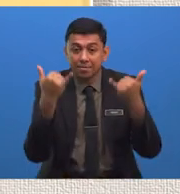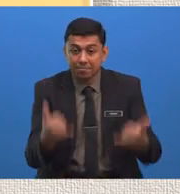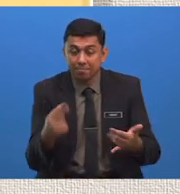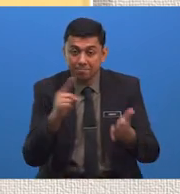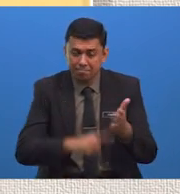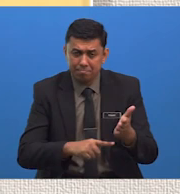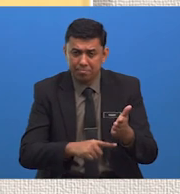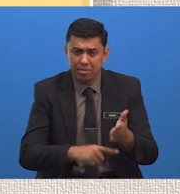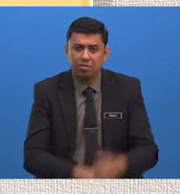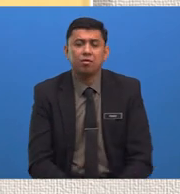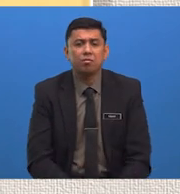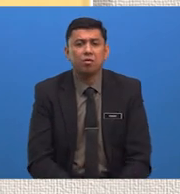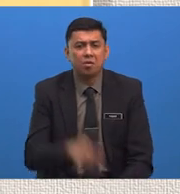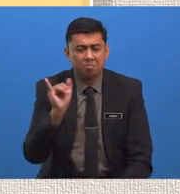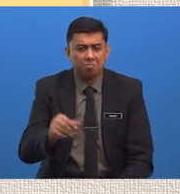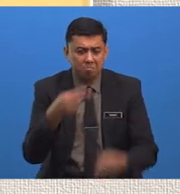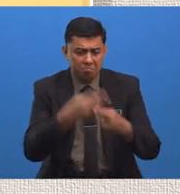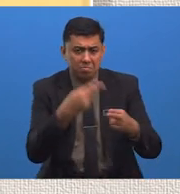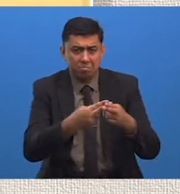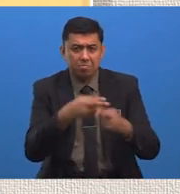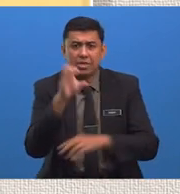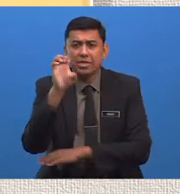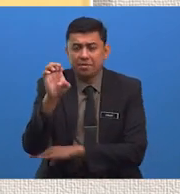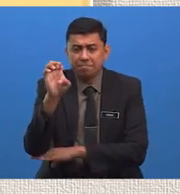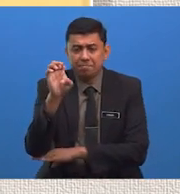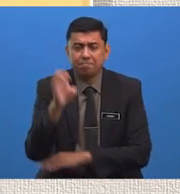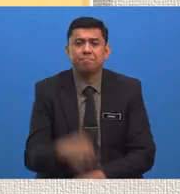Sekarang, apa pula kerajaan yang berlabel E?